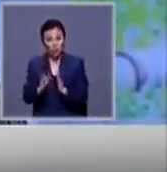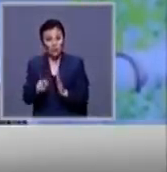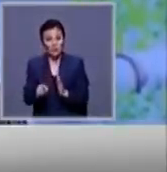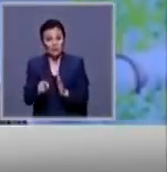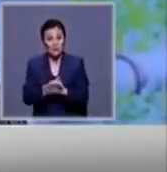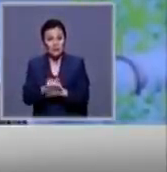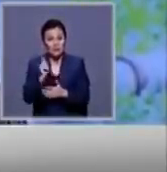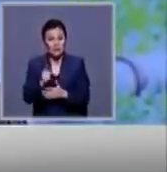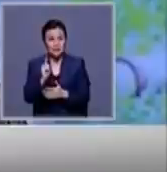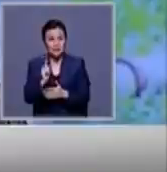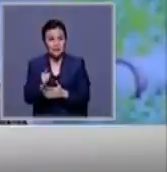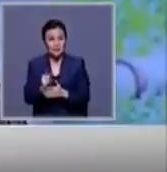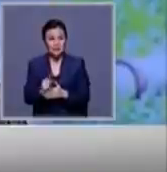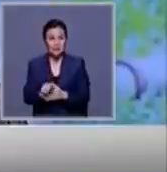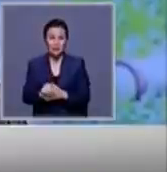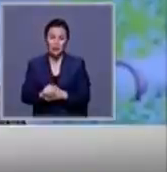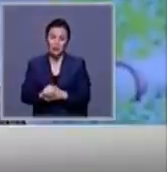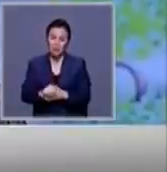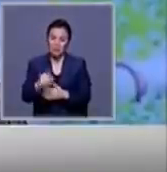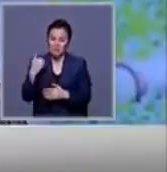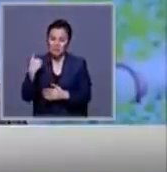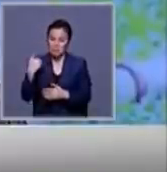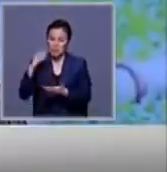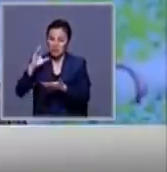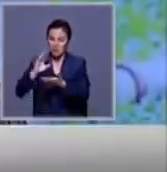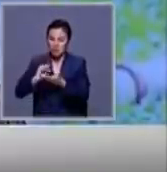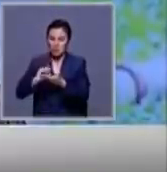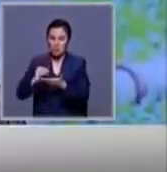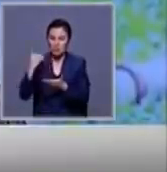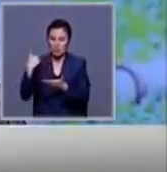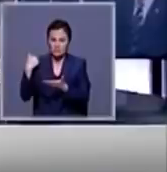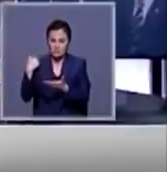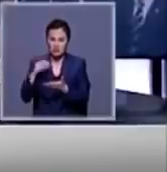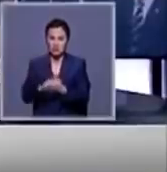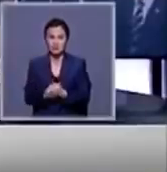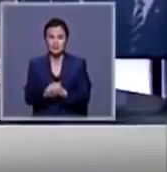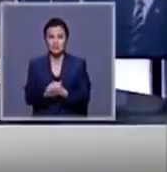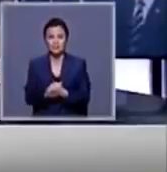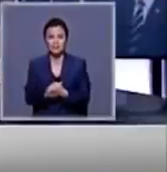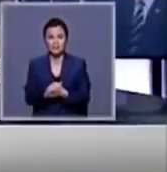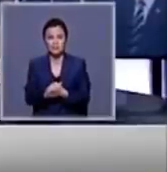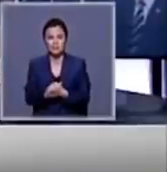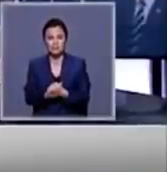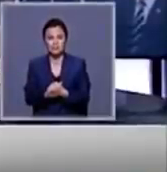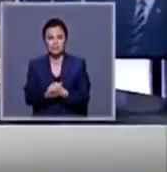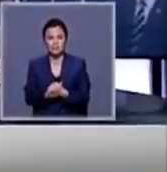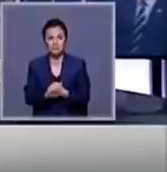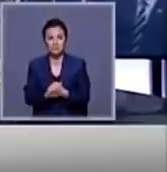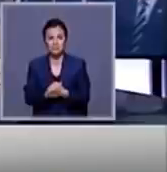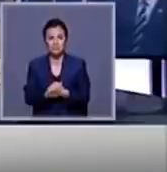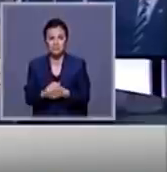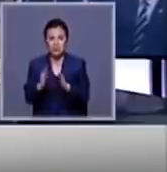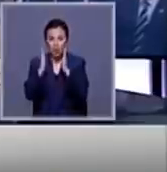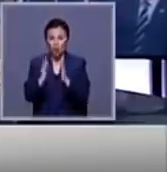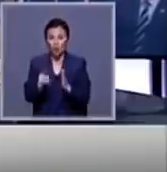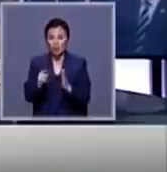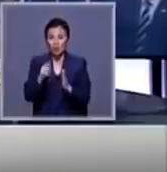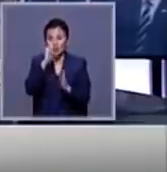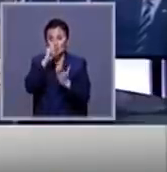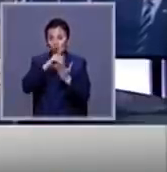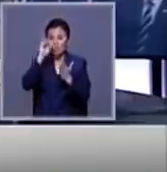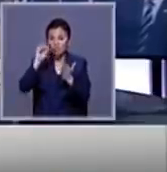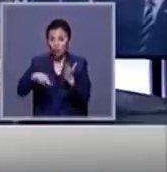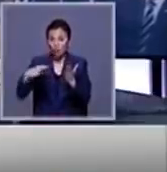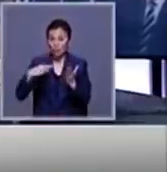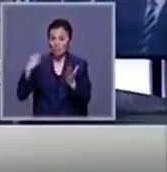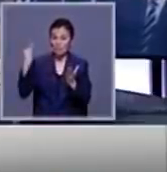นี่ยมันน่าจะปิดไม่อยู่อาจจะไม่เปิดเผยแต่ก็อาจจะปิดไม่อยู ่แต่คนที่เหมือนเสียแบบหรือว่าไม่ได้ คนที่ตกเก้าอี้มันจะโวย